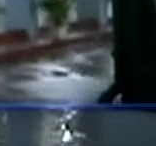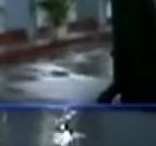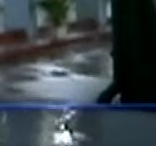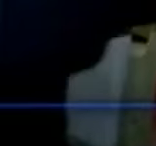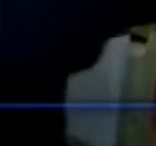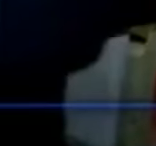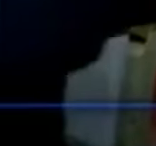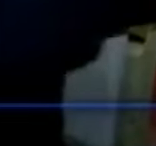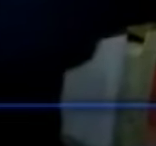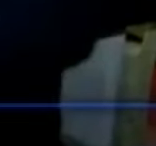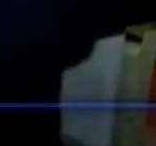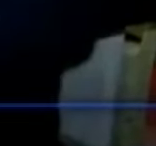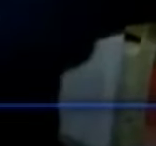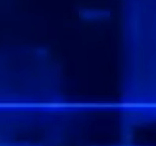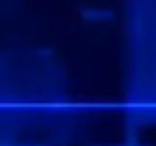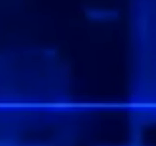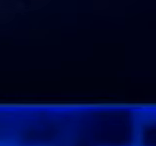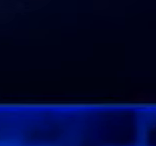sa ilog, inilikas na.